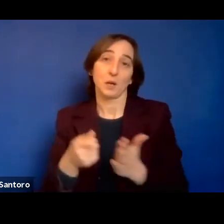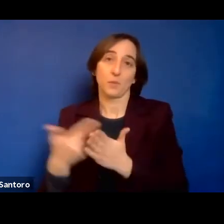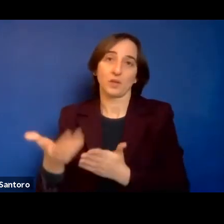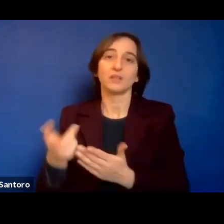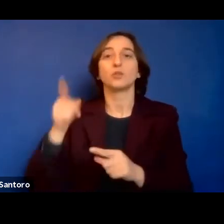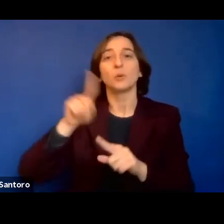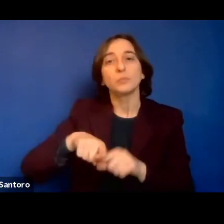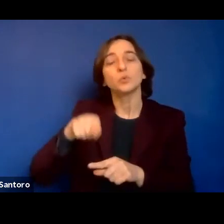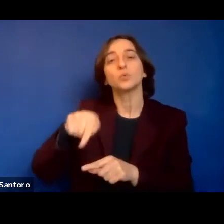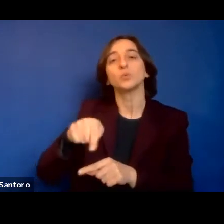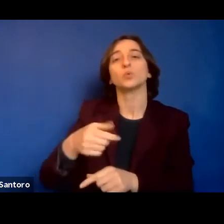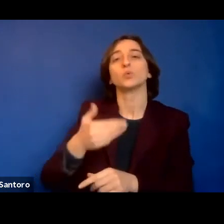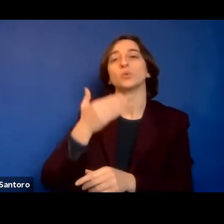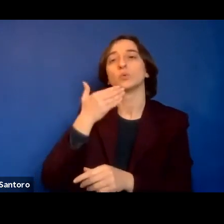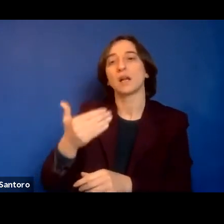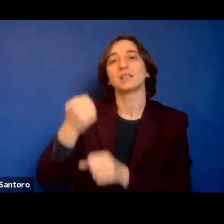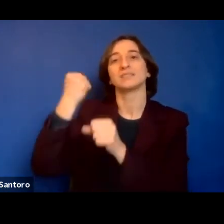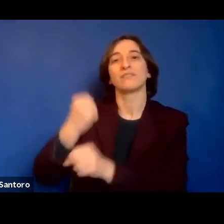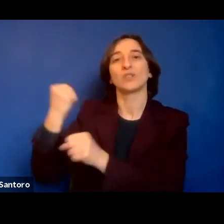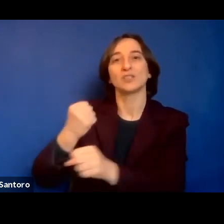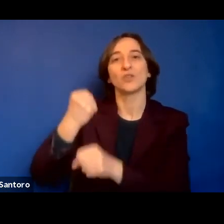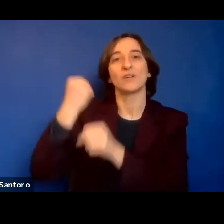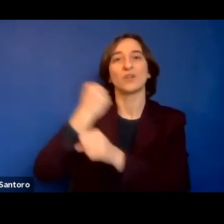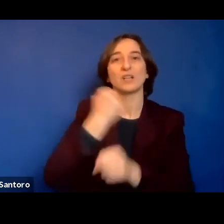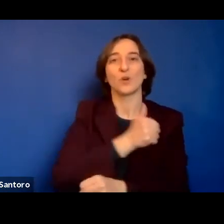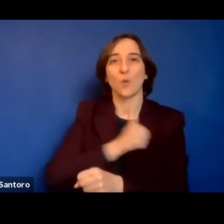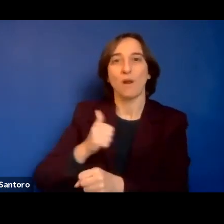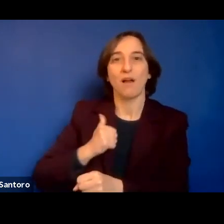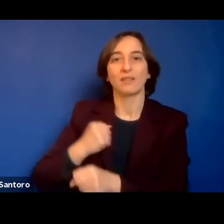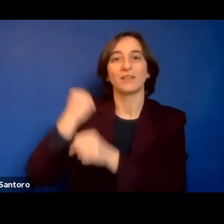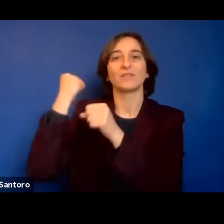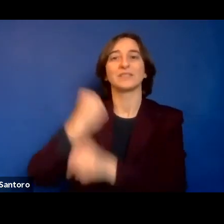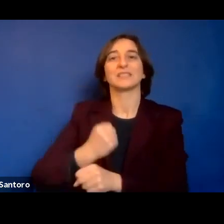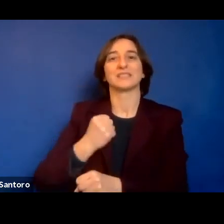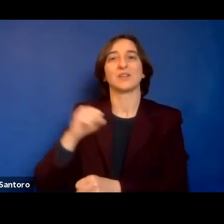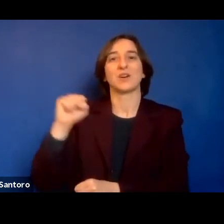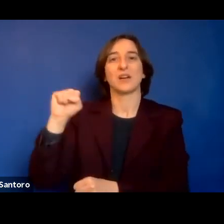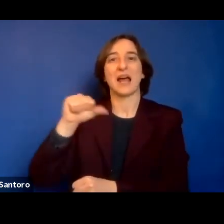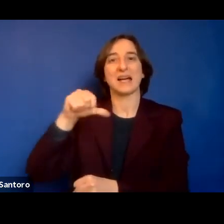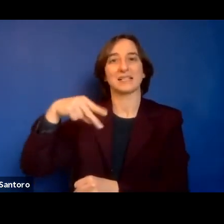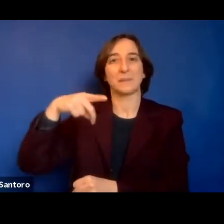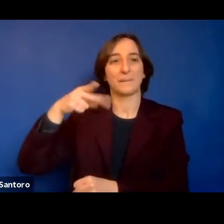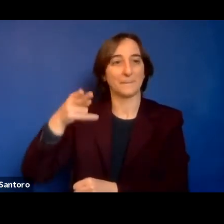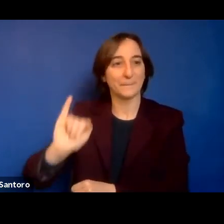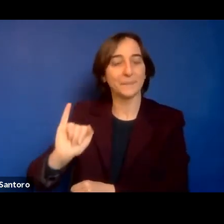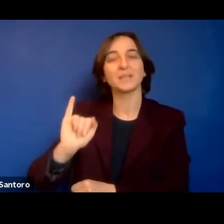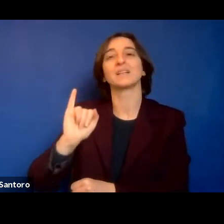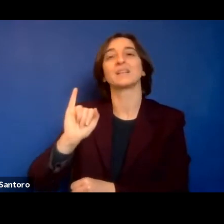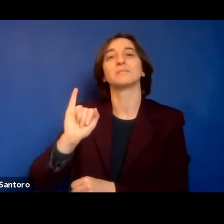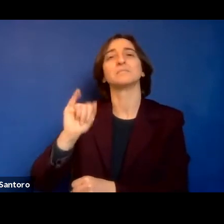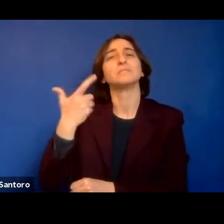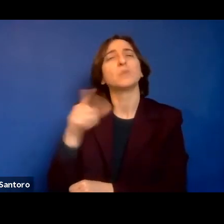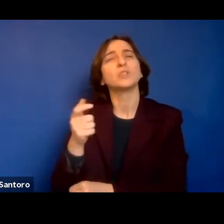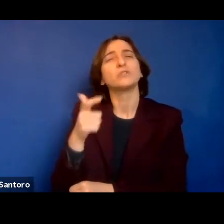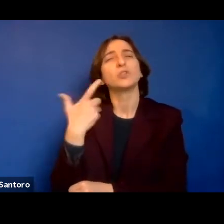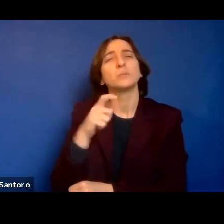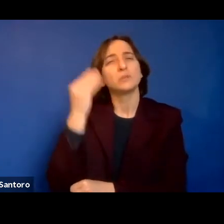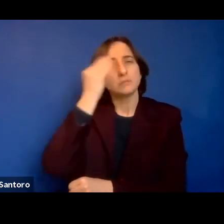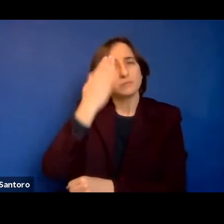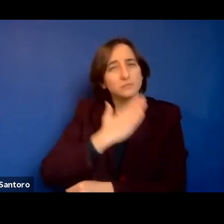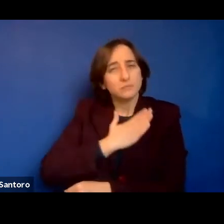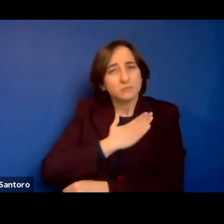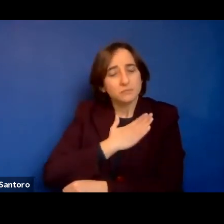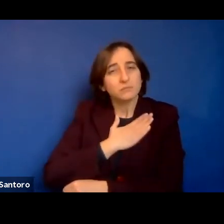di questo progetto, la Fondazione Gualandi, la Fondazione ASFI, perché secondo me c'è un dato di fondo